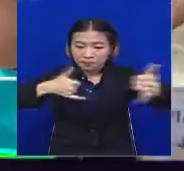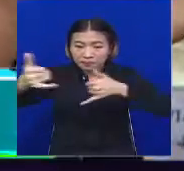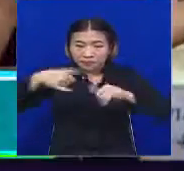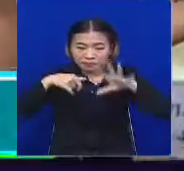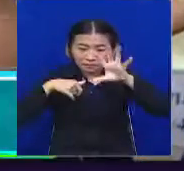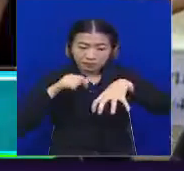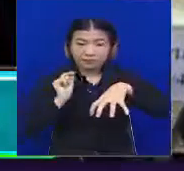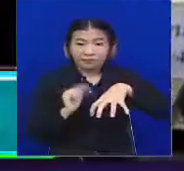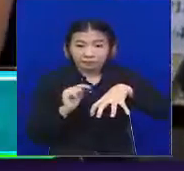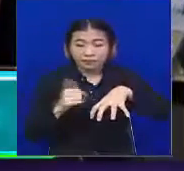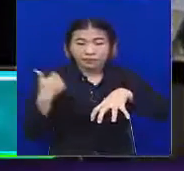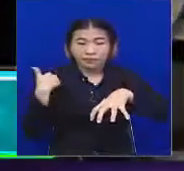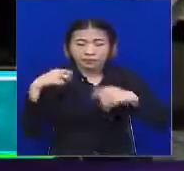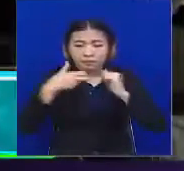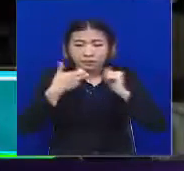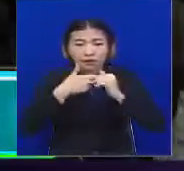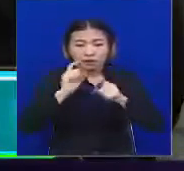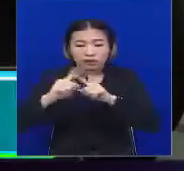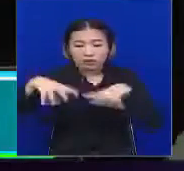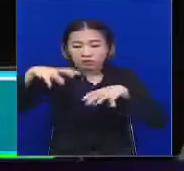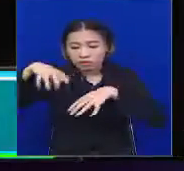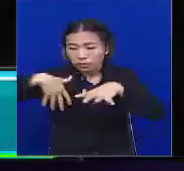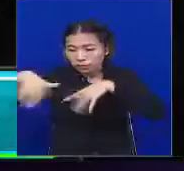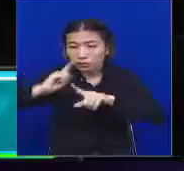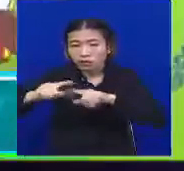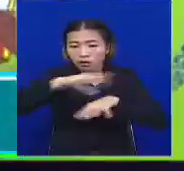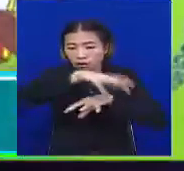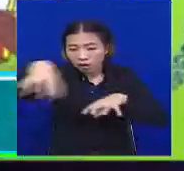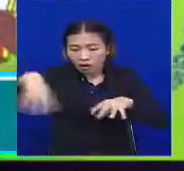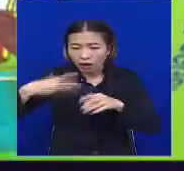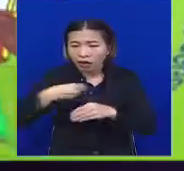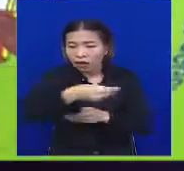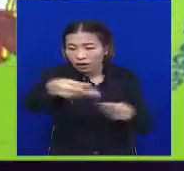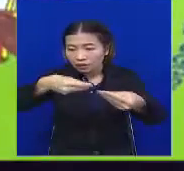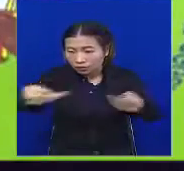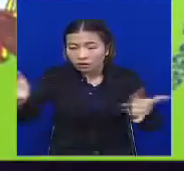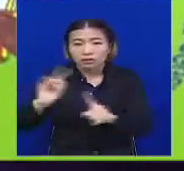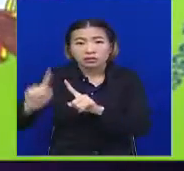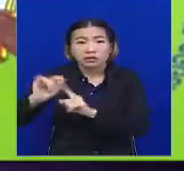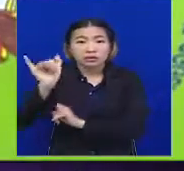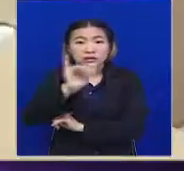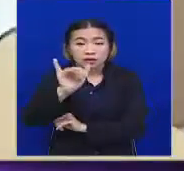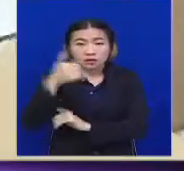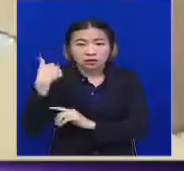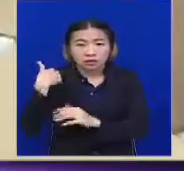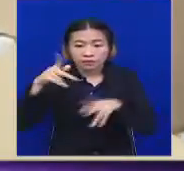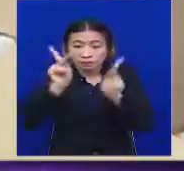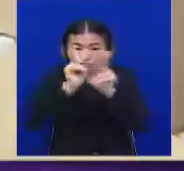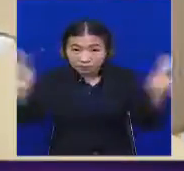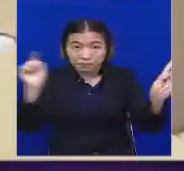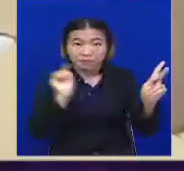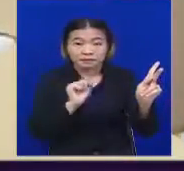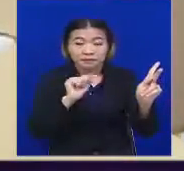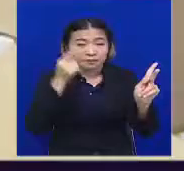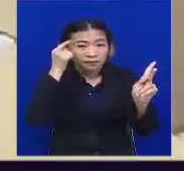แล้วแต่ยังพบปัญหาในบางชุมชนยังไม่ได้รับเอกสารสาระสำคัญร่างรัฐธรรมนูญทางคณะกรรมการร่างรัฐธรรม